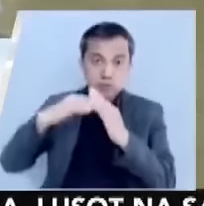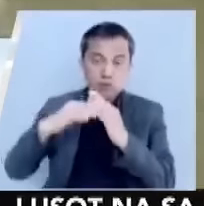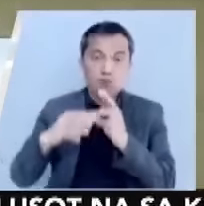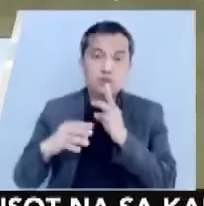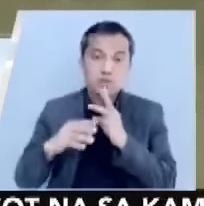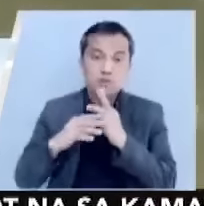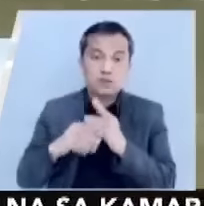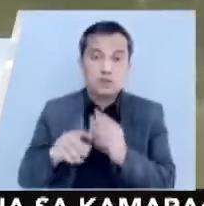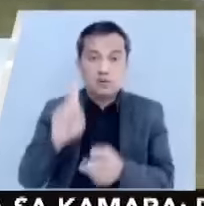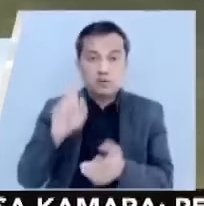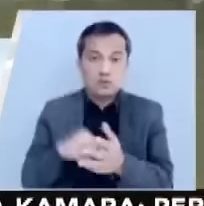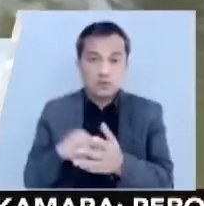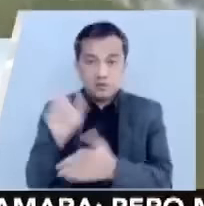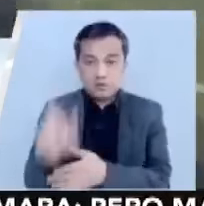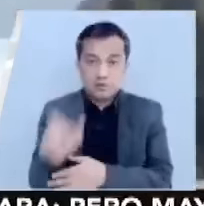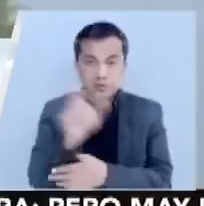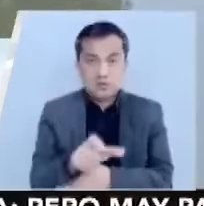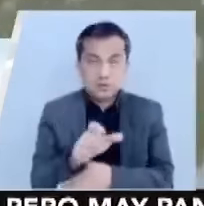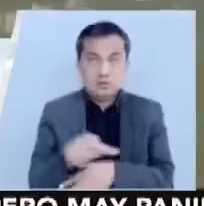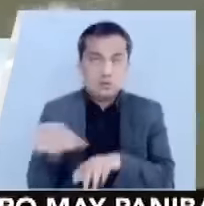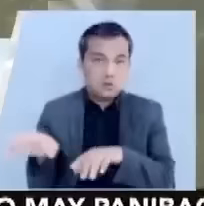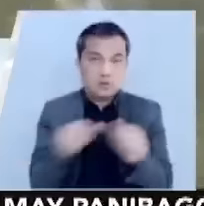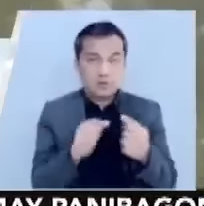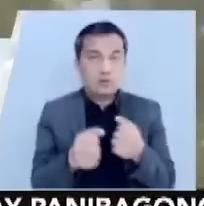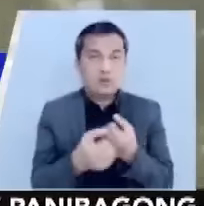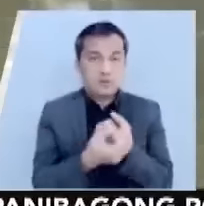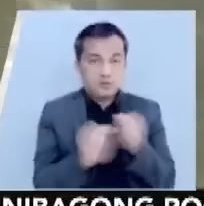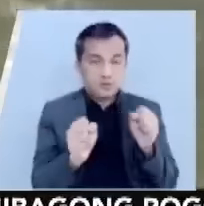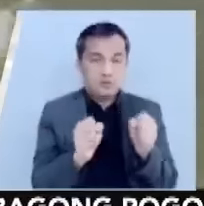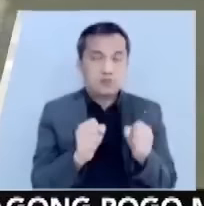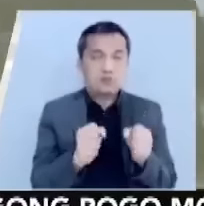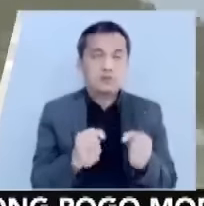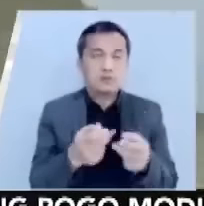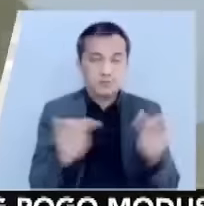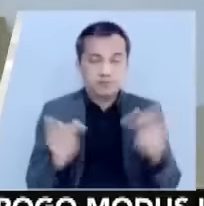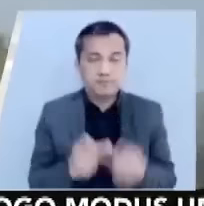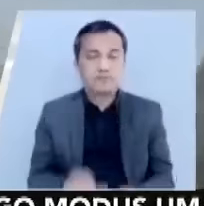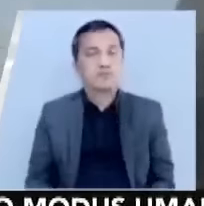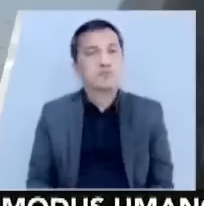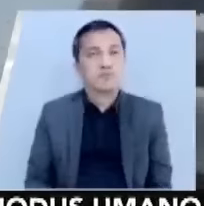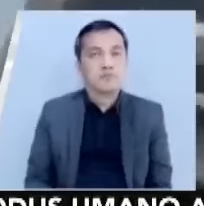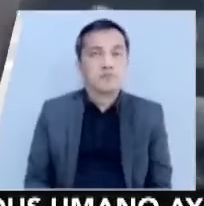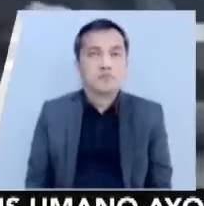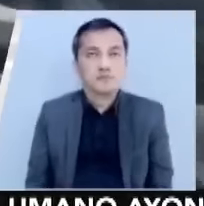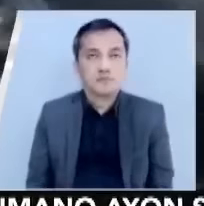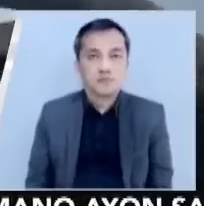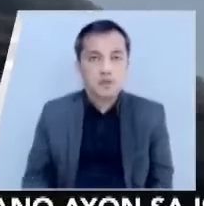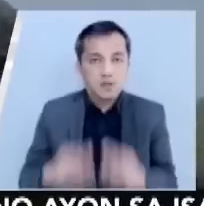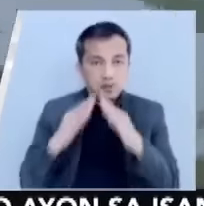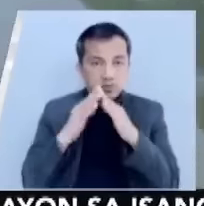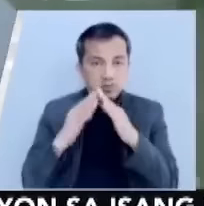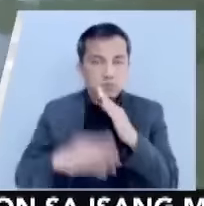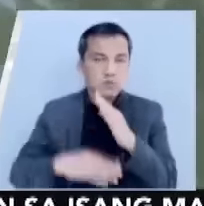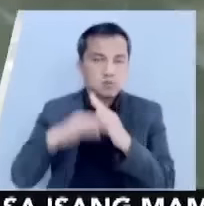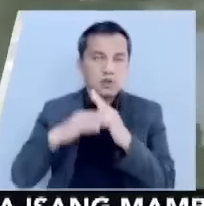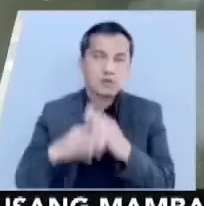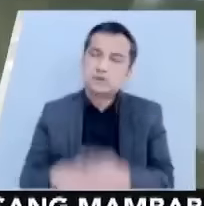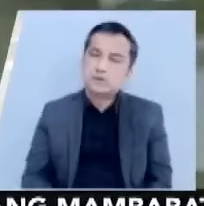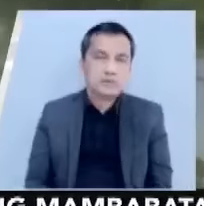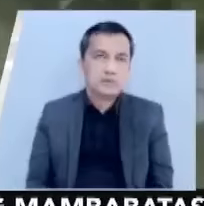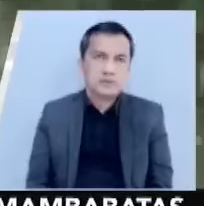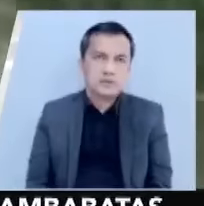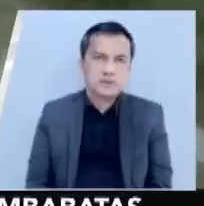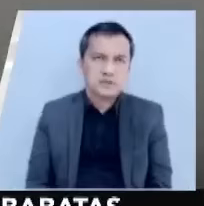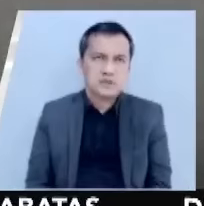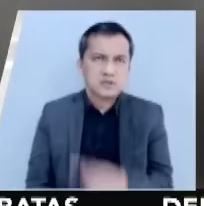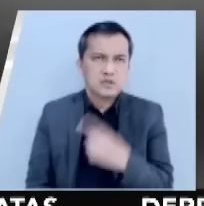naman ang nasa mga evacuation center. Kung nasa low-lying area, ma'am, sa lampas bahay po, ma'am, bubong lang po yung nakikita. Yun po ang situation dito